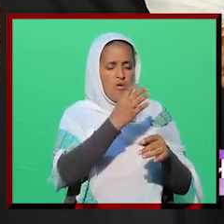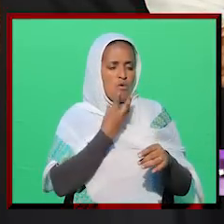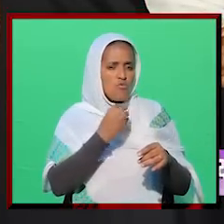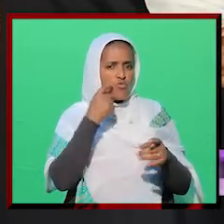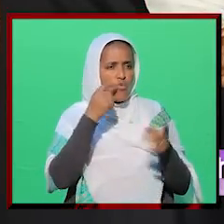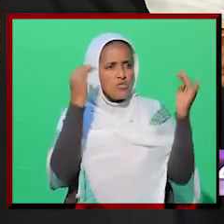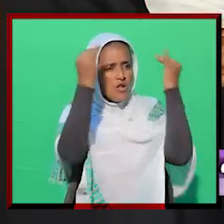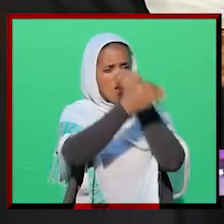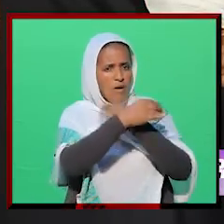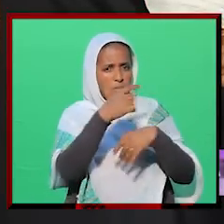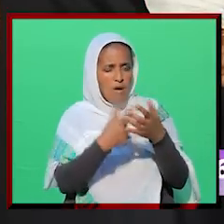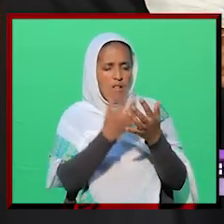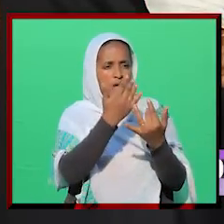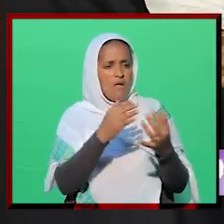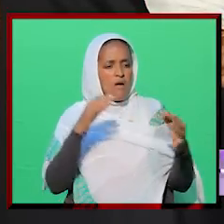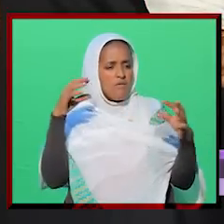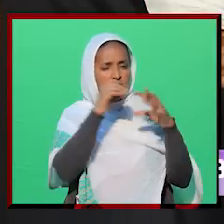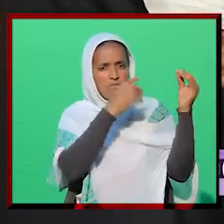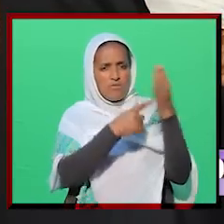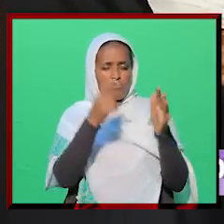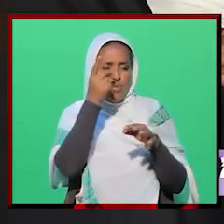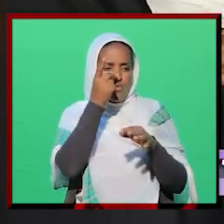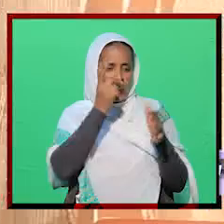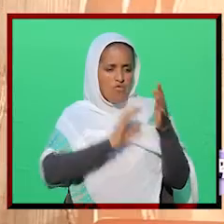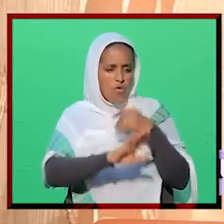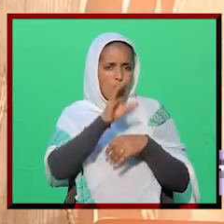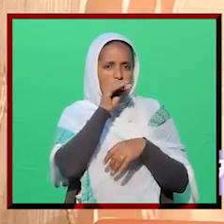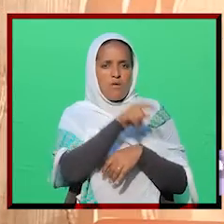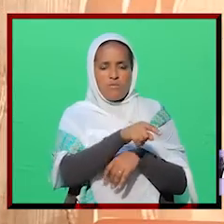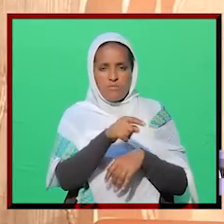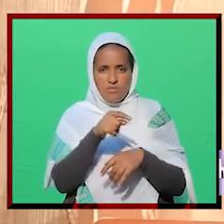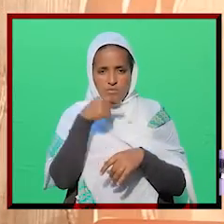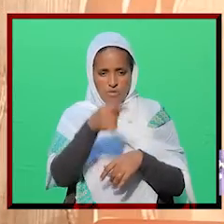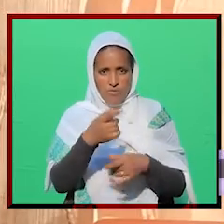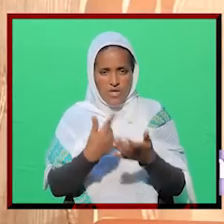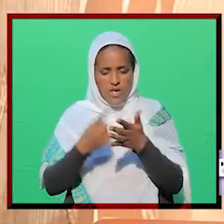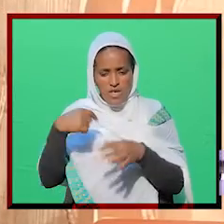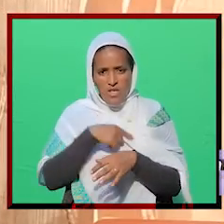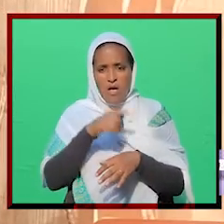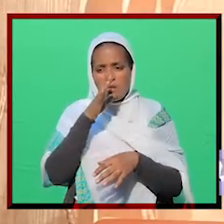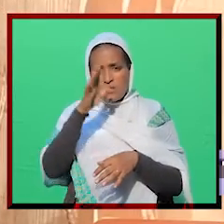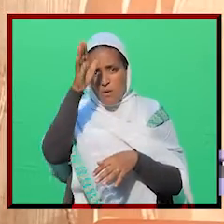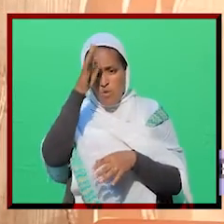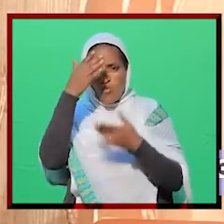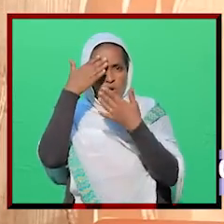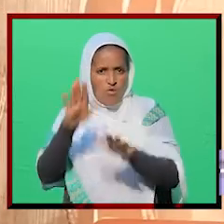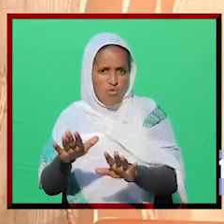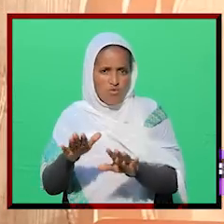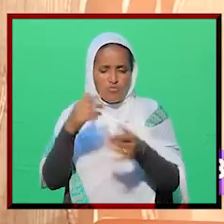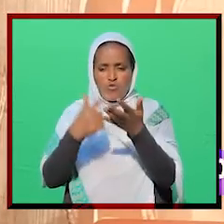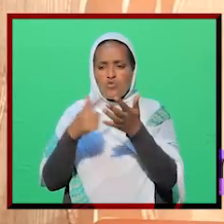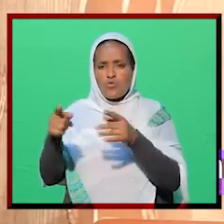ላይ ነበር ገና። ሌላው ቀርቶ ዘመዶቹ አይሁድ እንኳን ገና ክርክር ላይ ነበሩ። ጨልሞባቸው ሩቅ ቢስ ወልደ ዮሴፍ ይያሉ